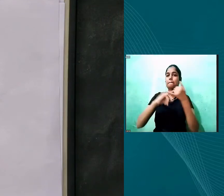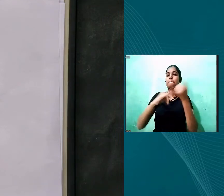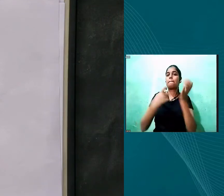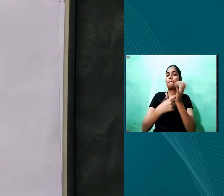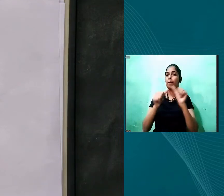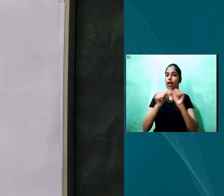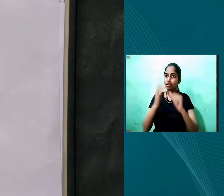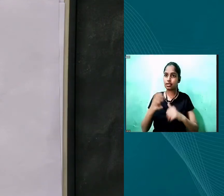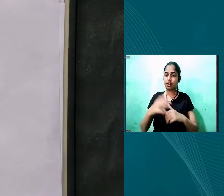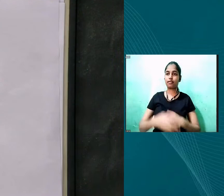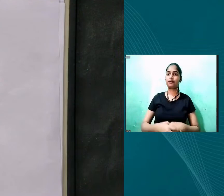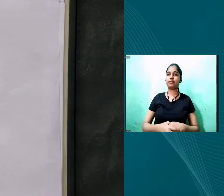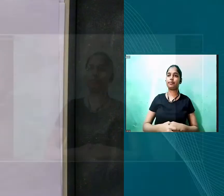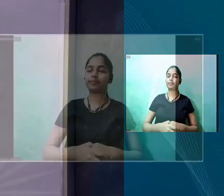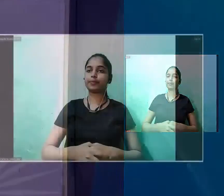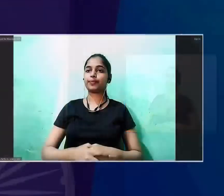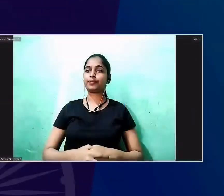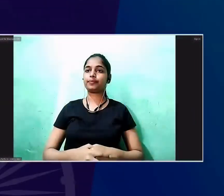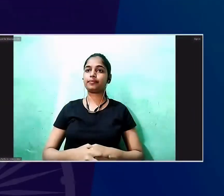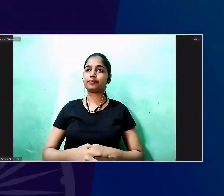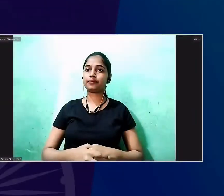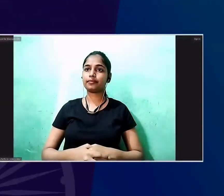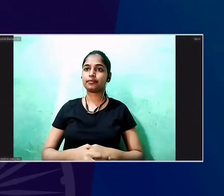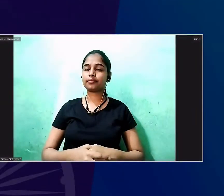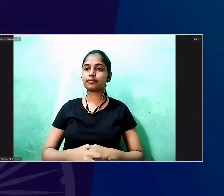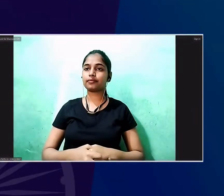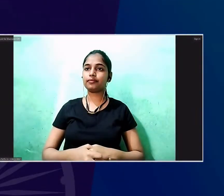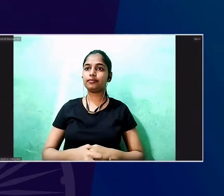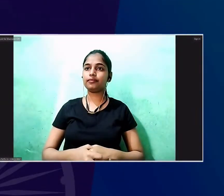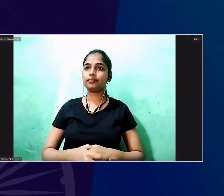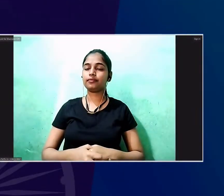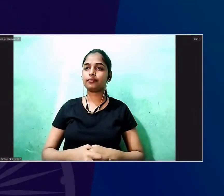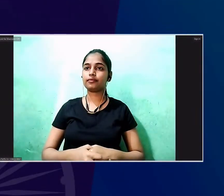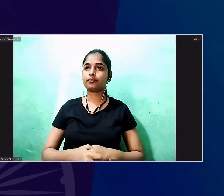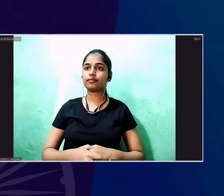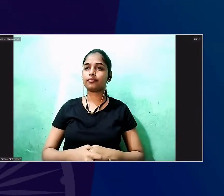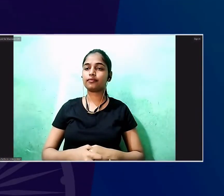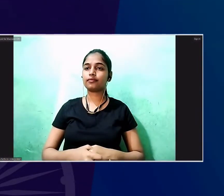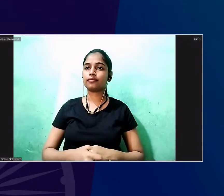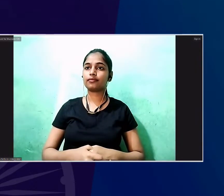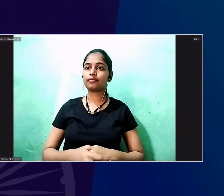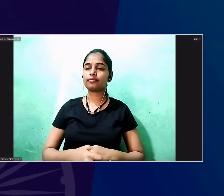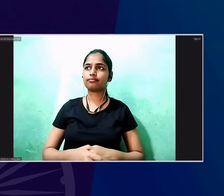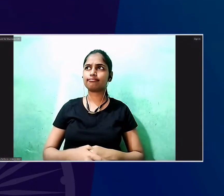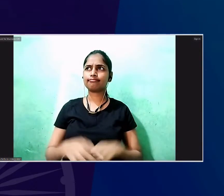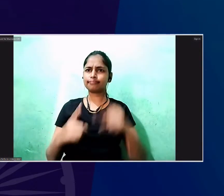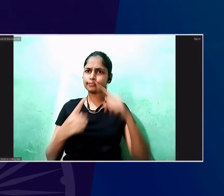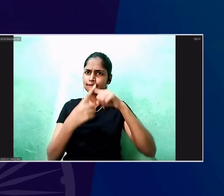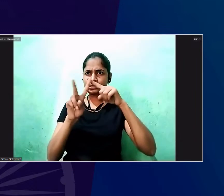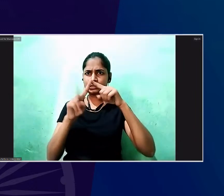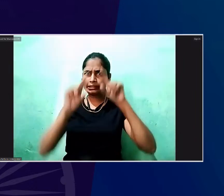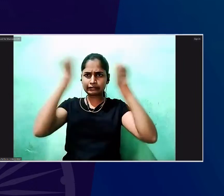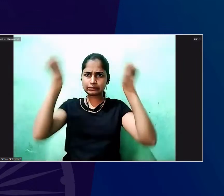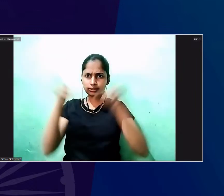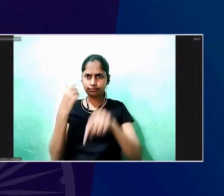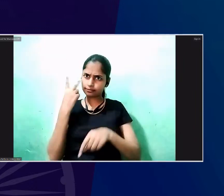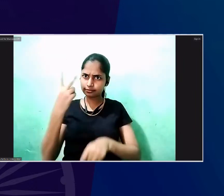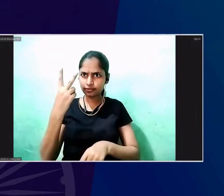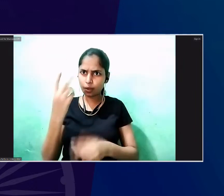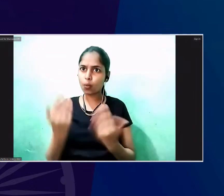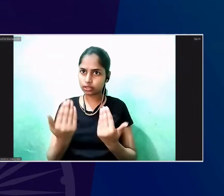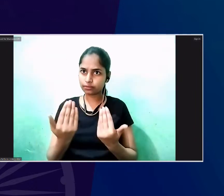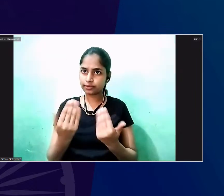ओके और स्टूडेंट्स एंड लर्नर्स, आप सभी अपने टेलीविज़न स्क्रीन्स पर देख पा रहे हैं, एंड वी आर टॉकिंग अबाउट